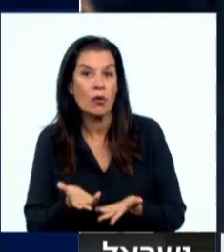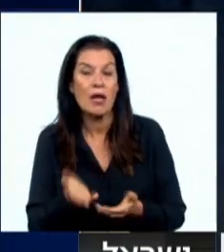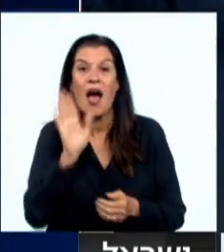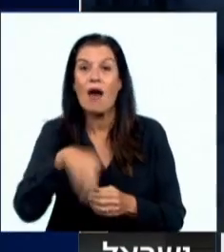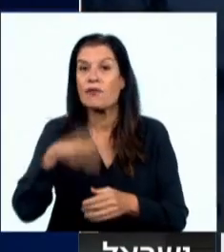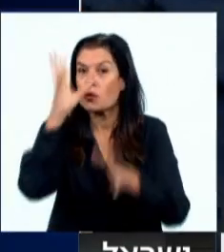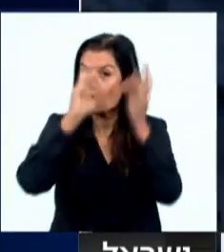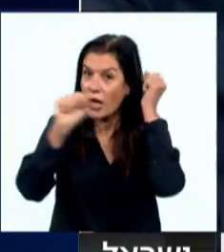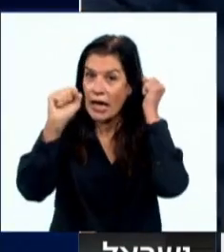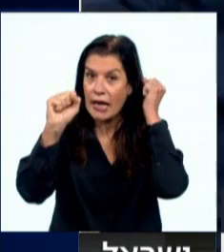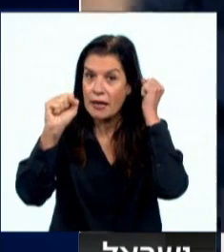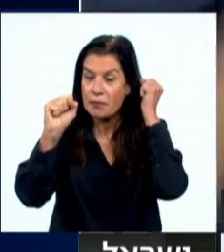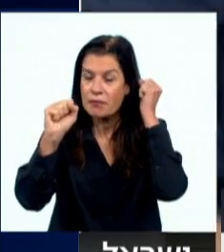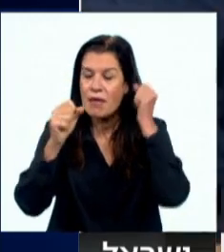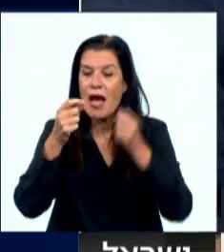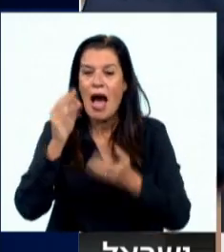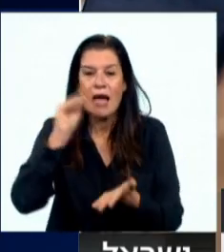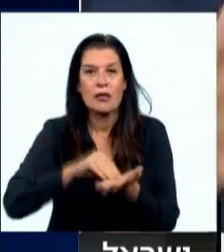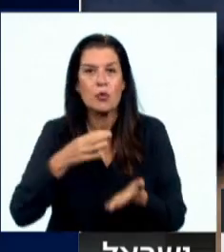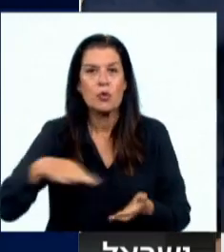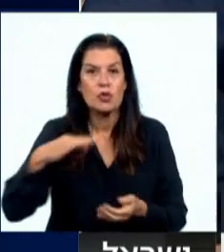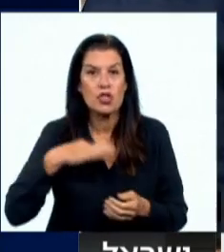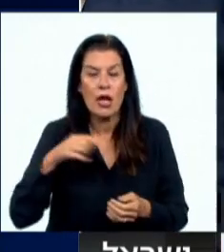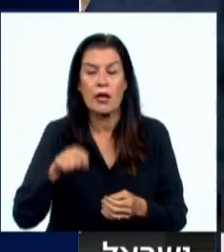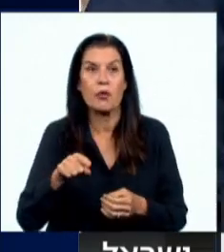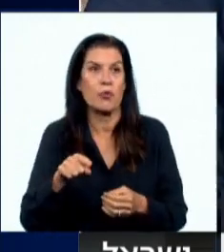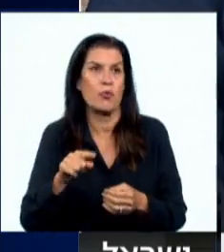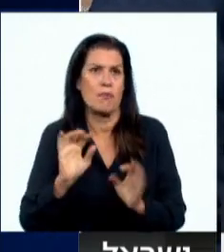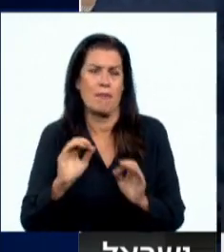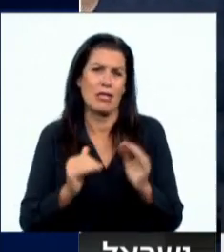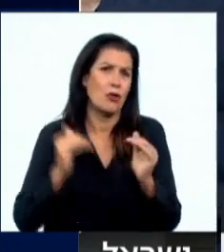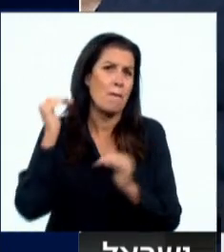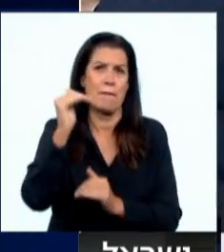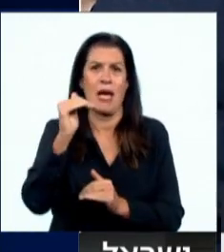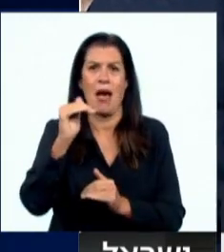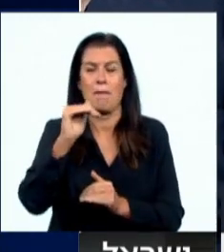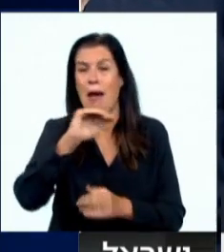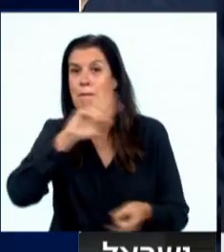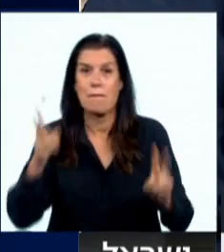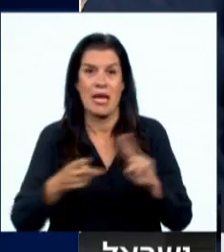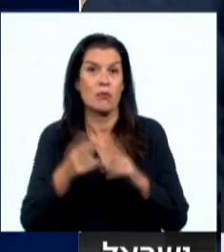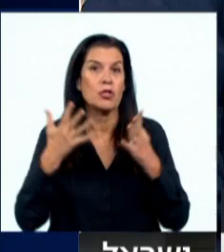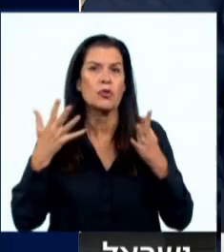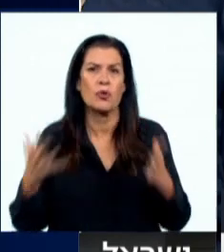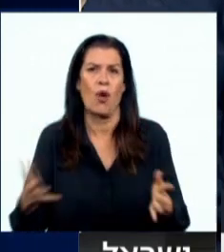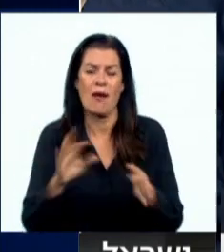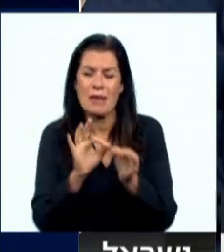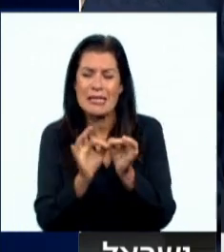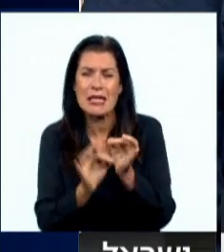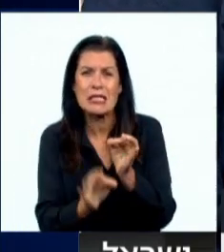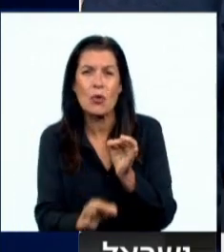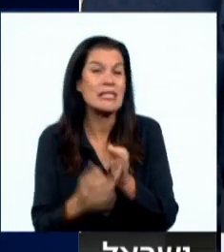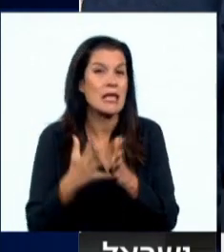יגיע לרמה כזו, בינלאומית גדולה ורזולוציה אדירה. אחד הדברים הגרועים גם